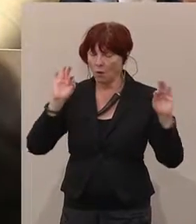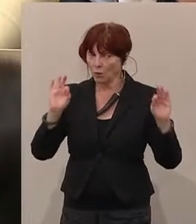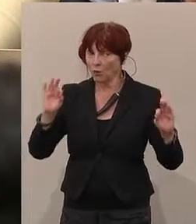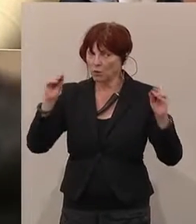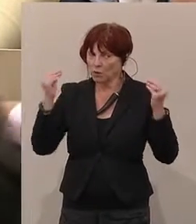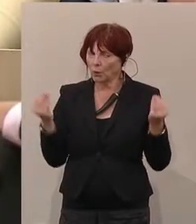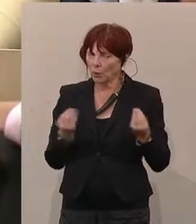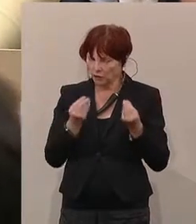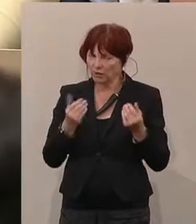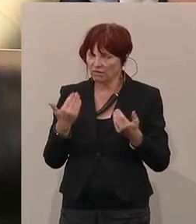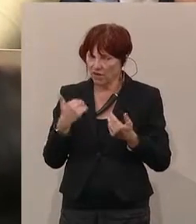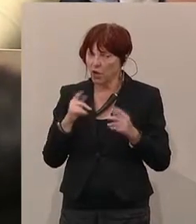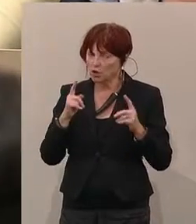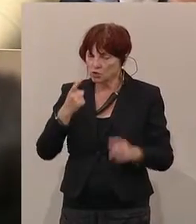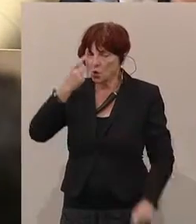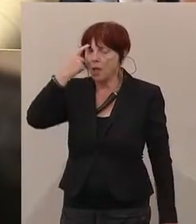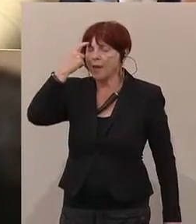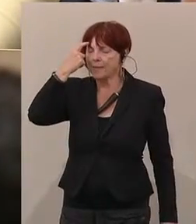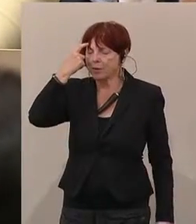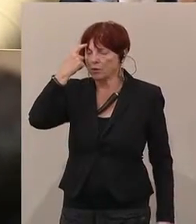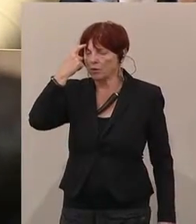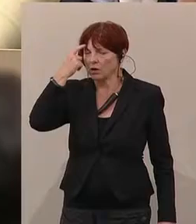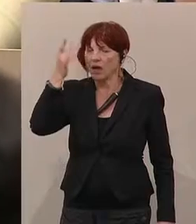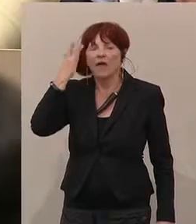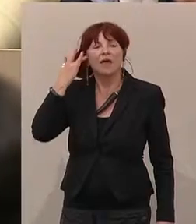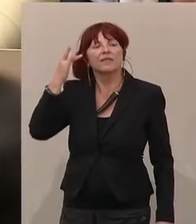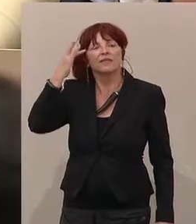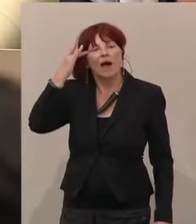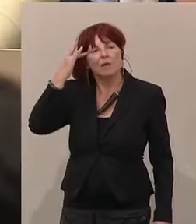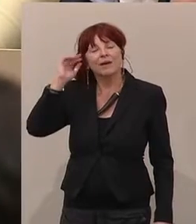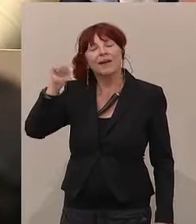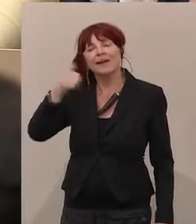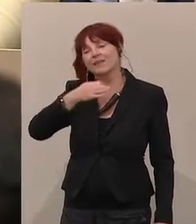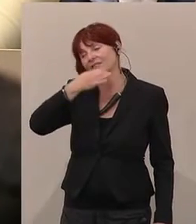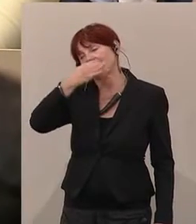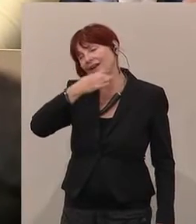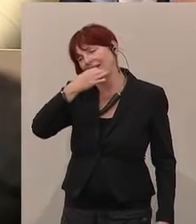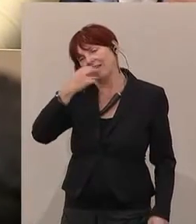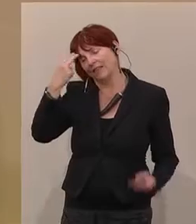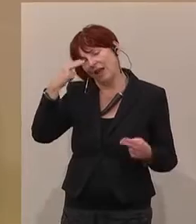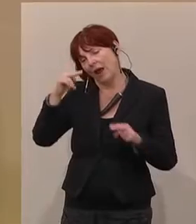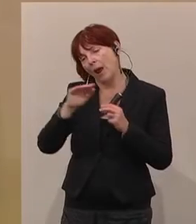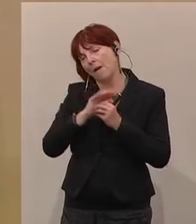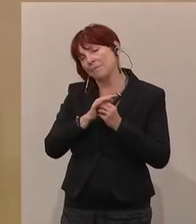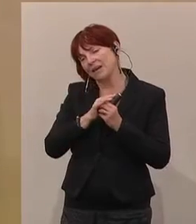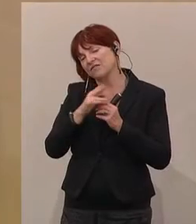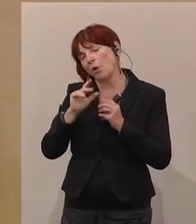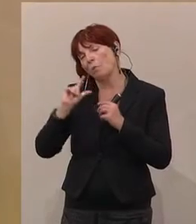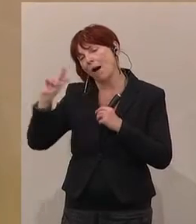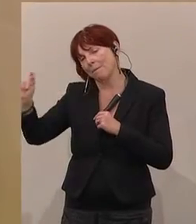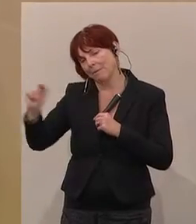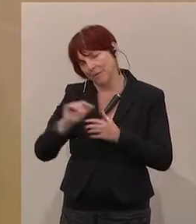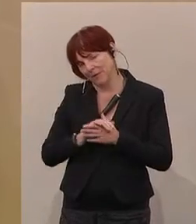Erinnerung rufen, meine sehr geehrten Damen und Herren, warum die Damen hier bei der ersten Rede St. Pils den Saal verlassen haben. Ja, da